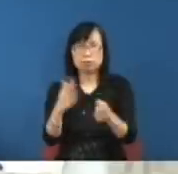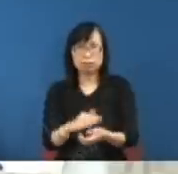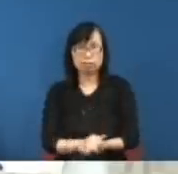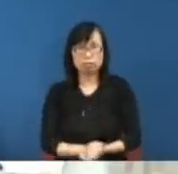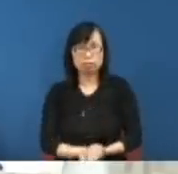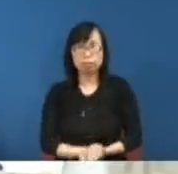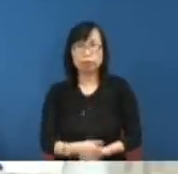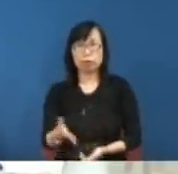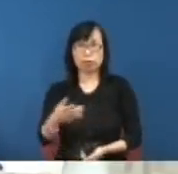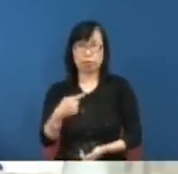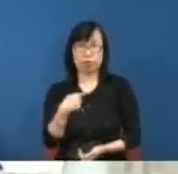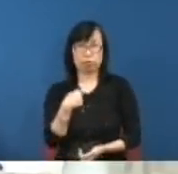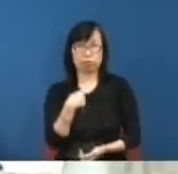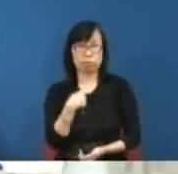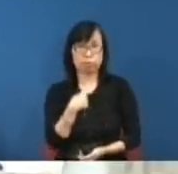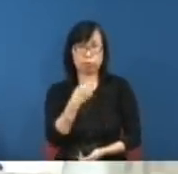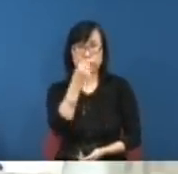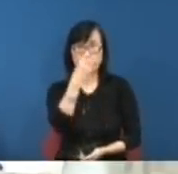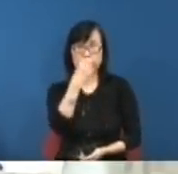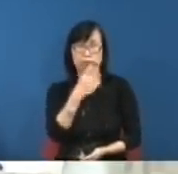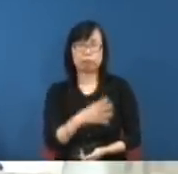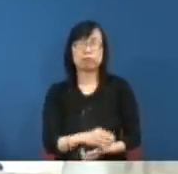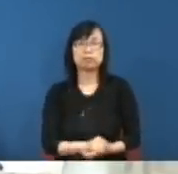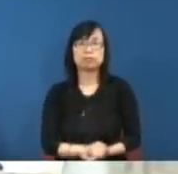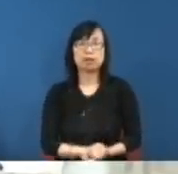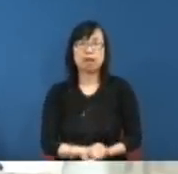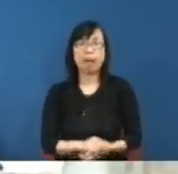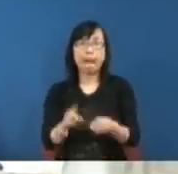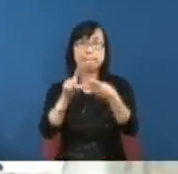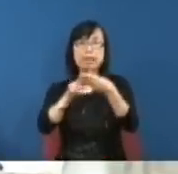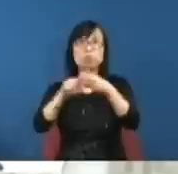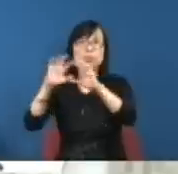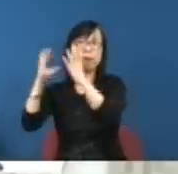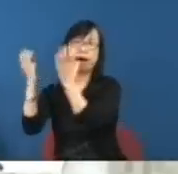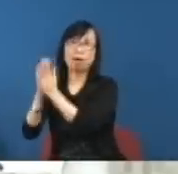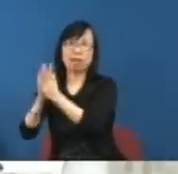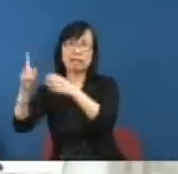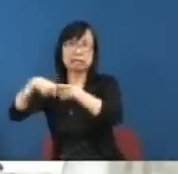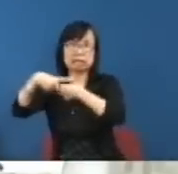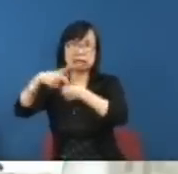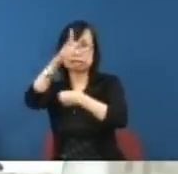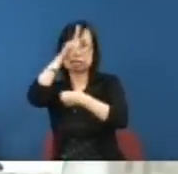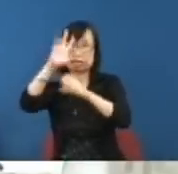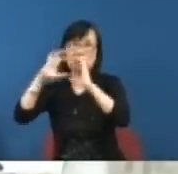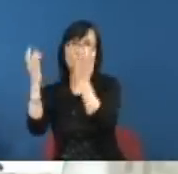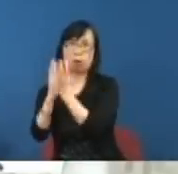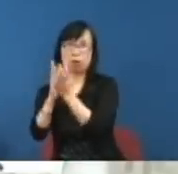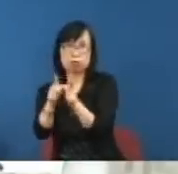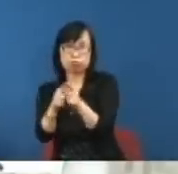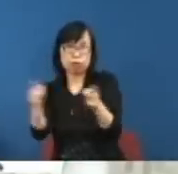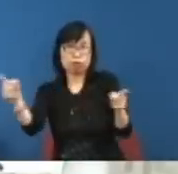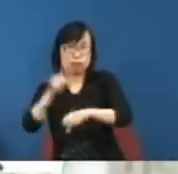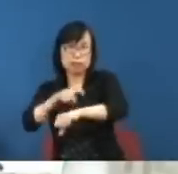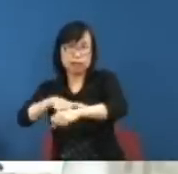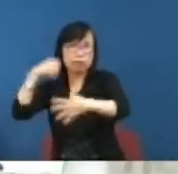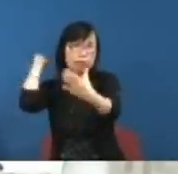咪？當我哋嘅香港嘅所謂民主派第一政黨自稱係長期做呢一